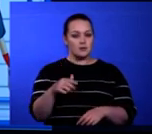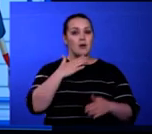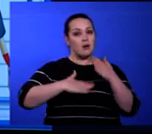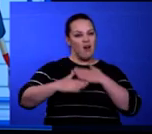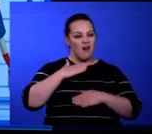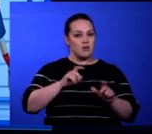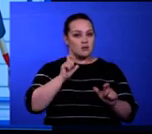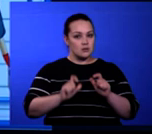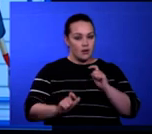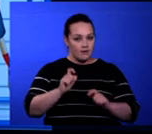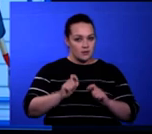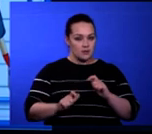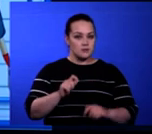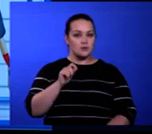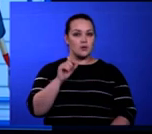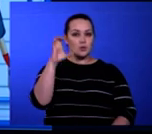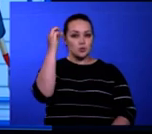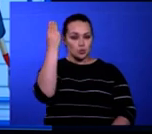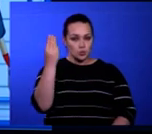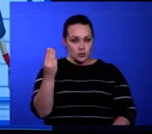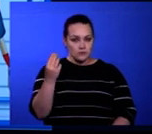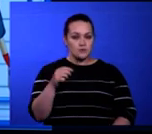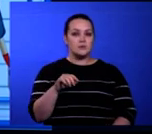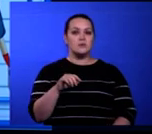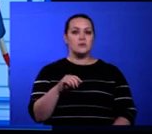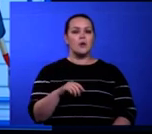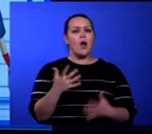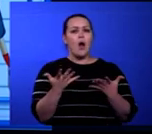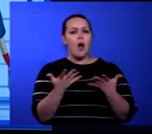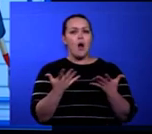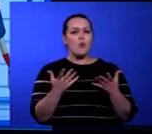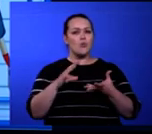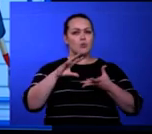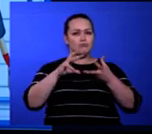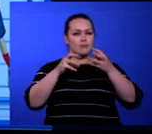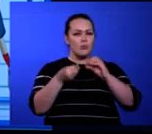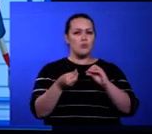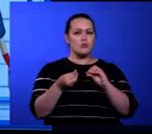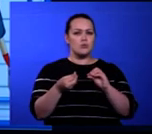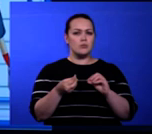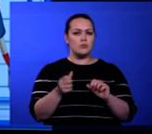Радость, зависть – существительное. Какой же вывод можем мы сделать, ребят?